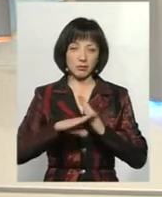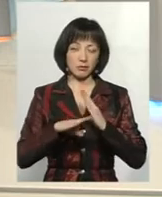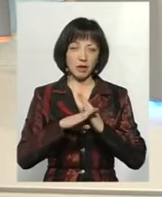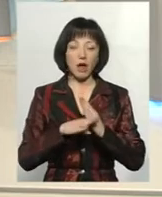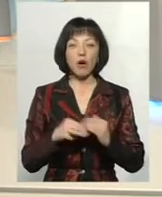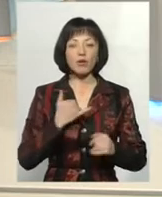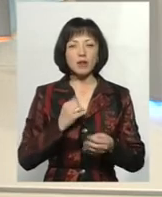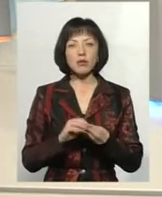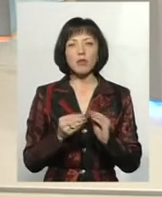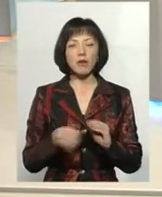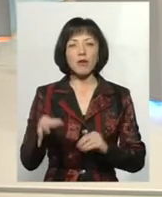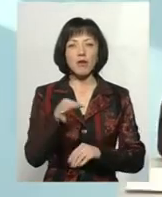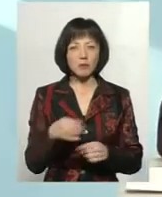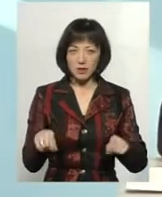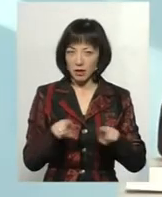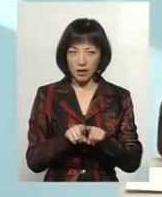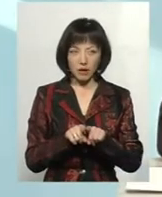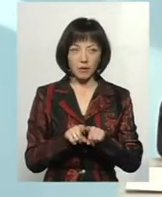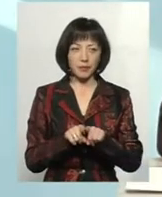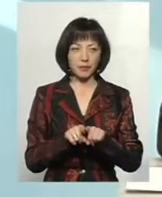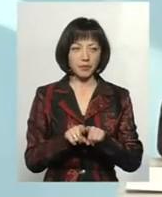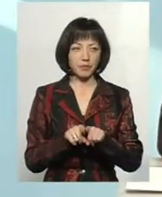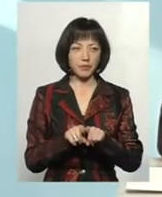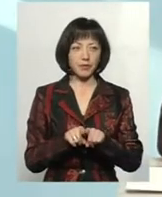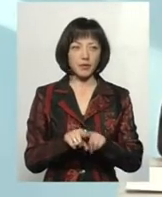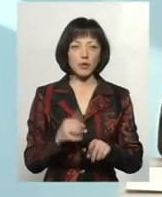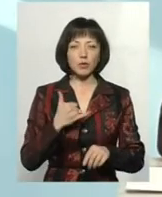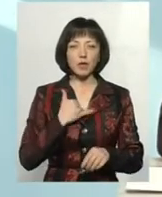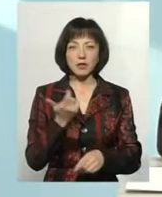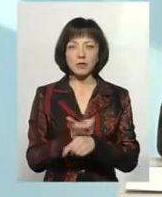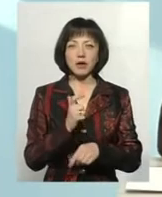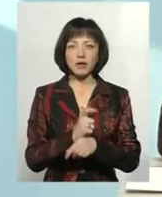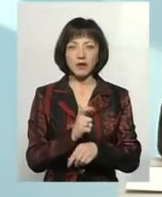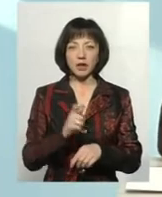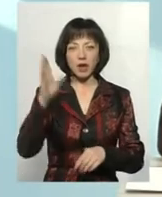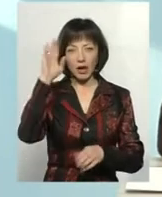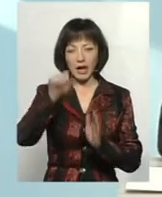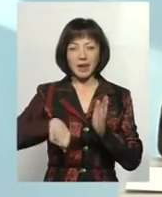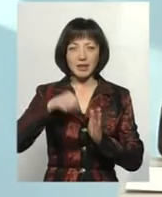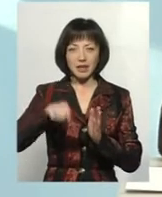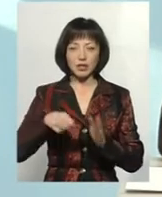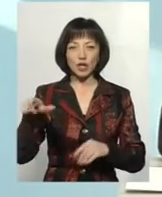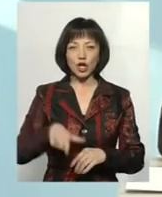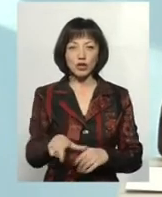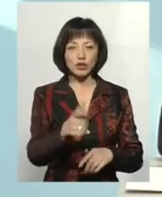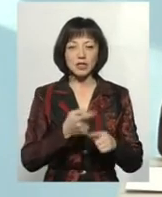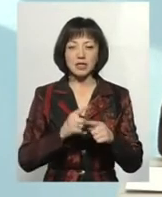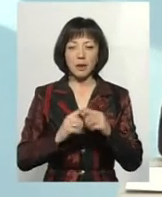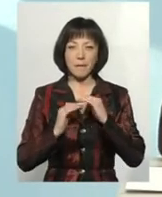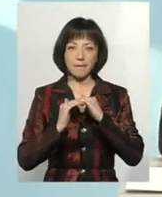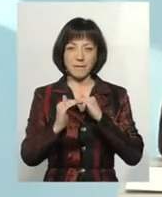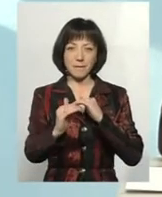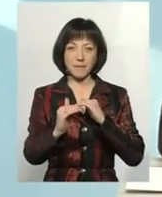нас яка проблема по області? Проблема, не проблема. У нас переважно живлення криниць наших річків – це поверхневе живлення,